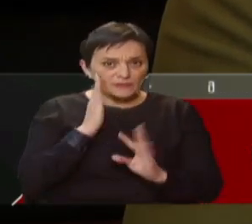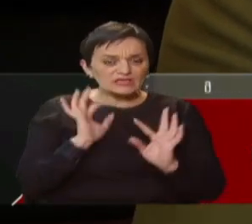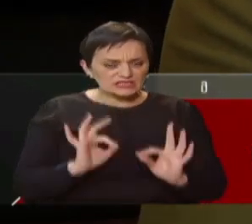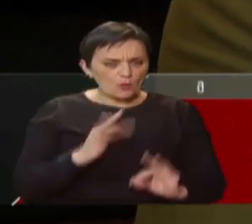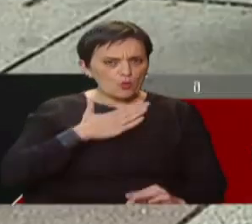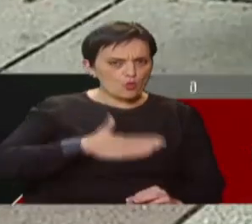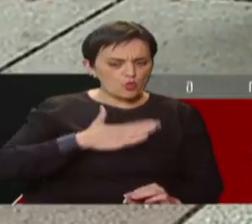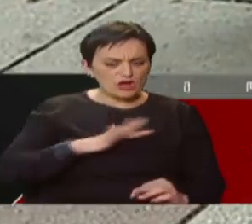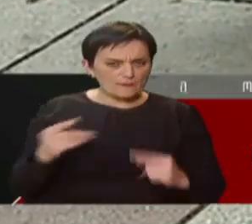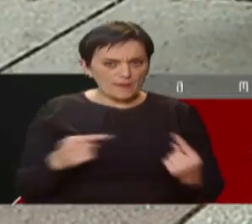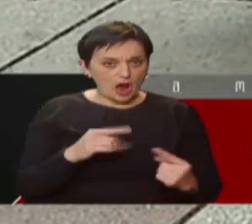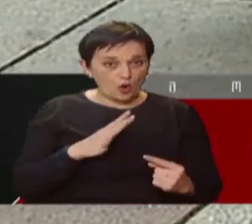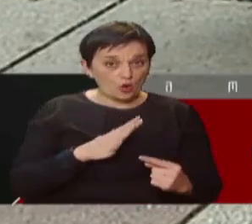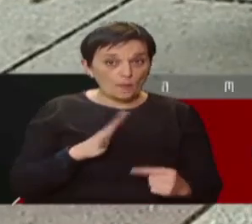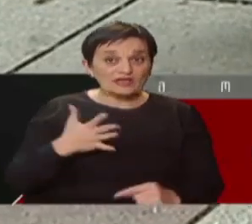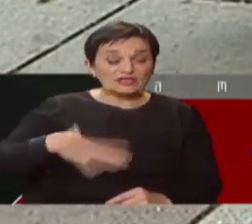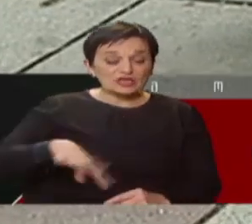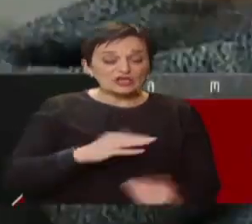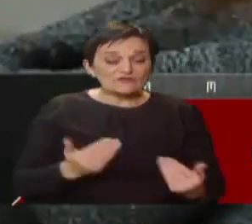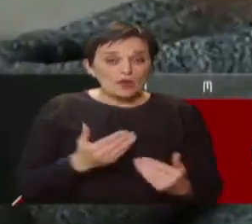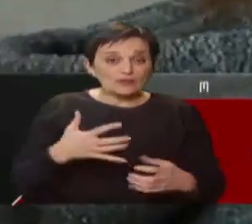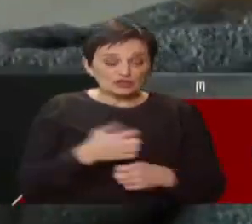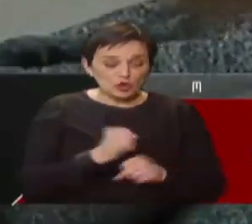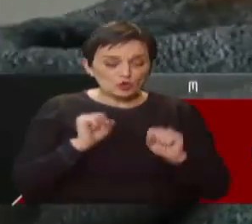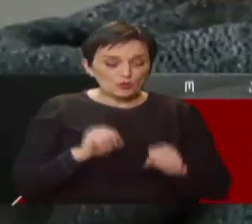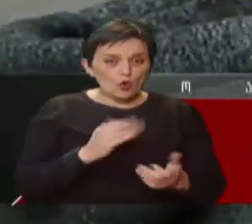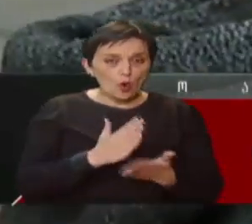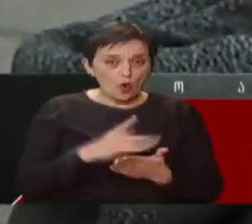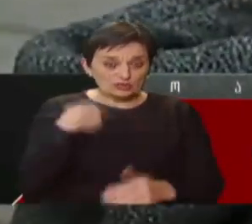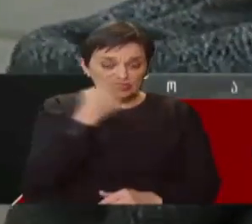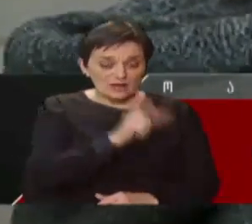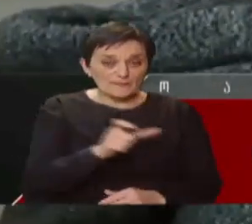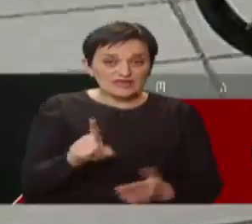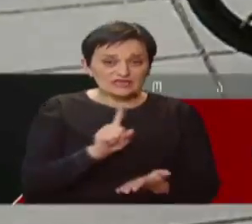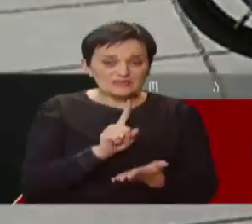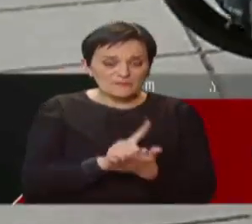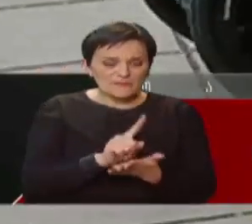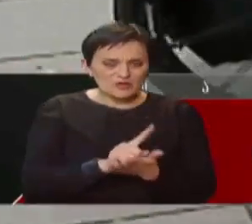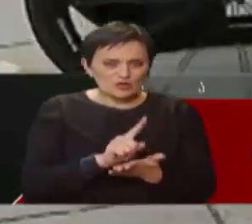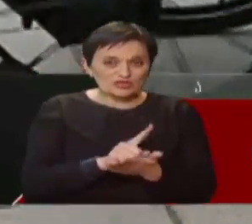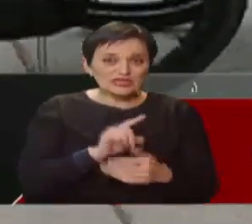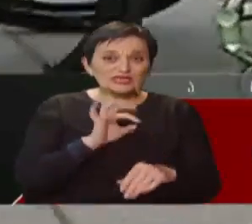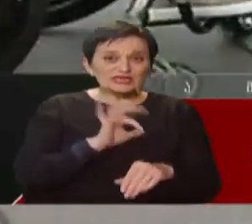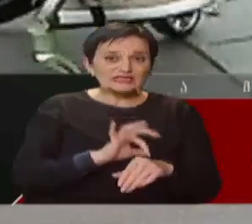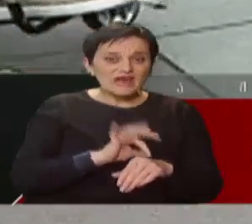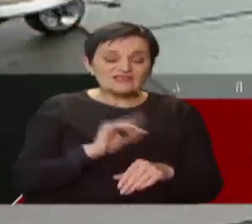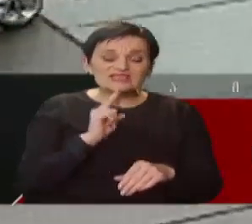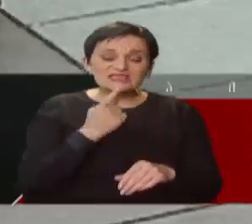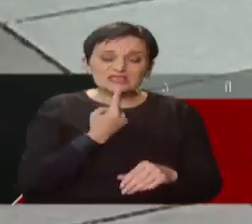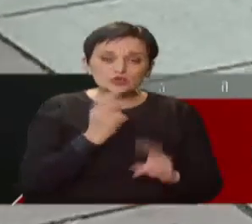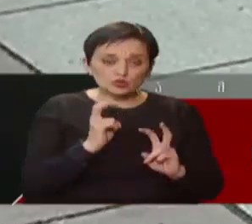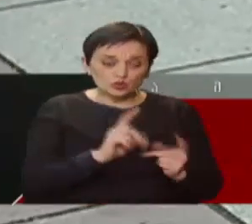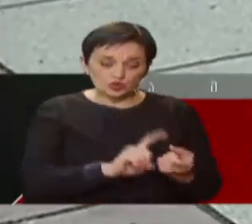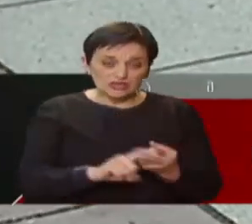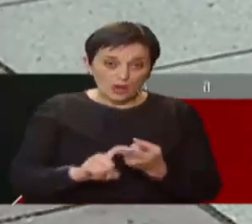იწვევდა უკმაყოფილებას. Ქვეყანაში მცხოვრები შეზღუდული შესაძლებლობის მქონე პირების პენსიის ოდენობა დაავადების სირთულეზეა